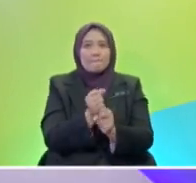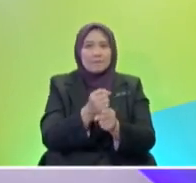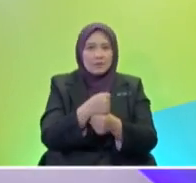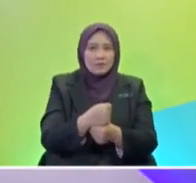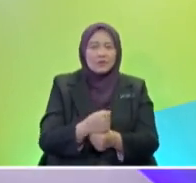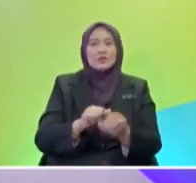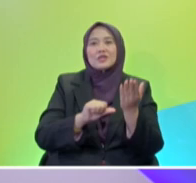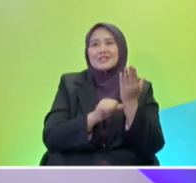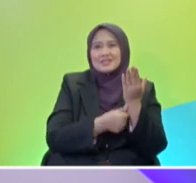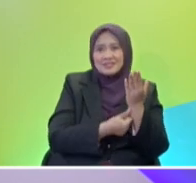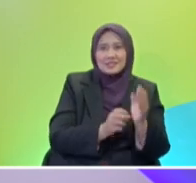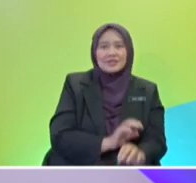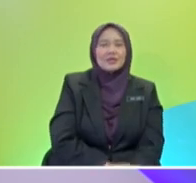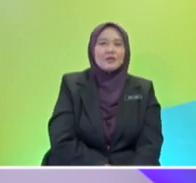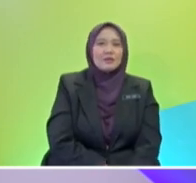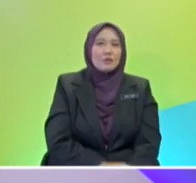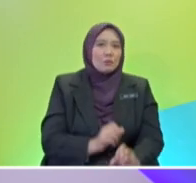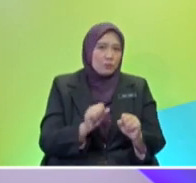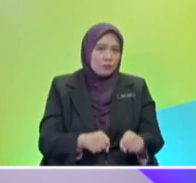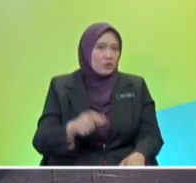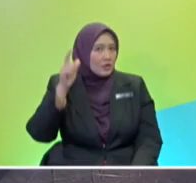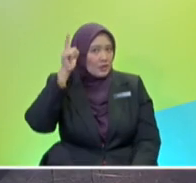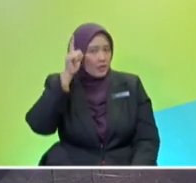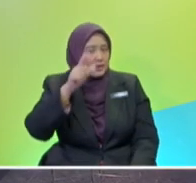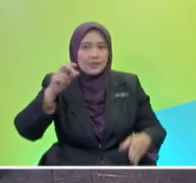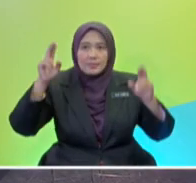yang dipelajari sebelum ini